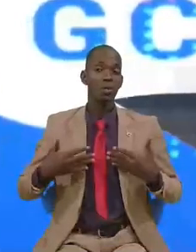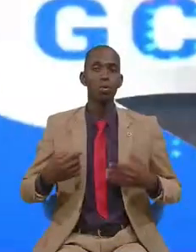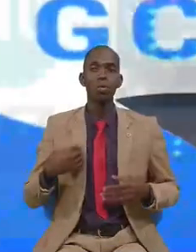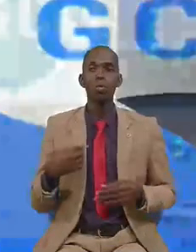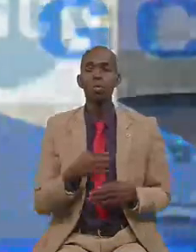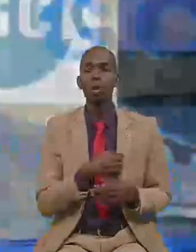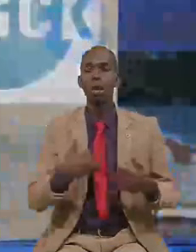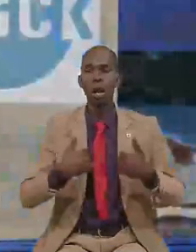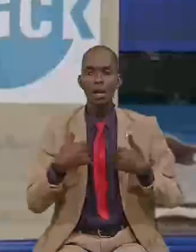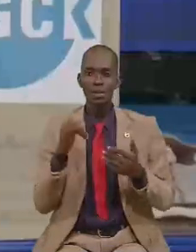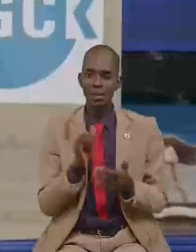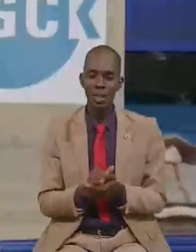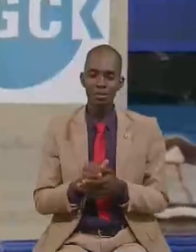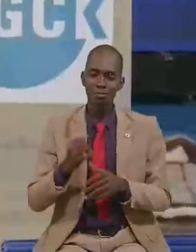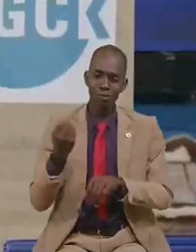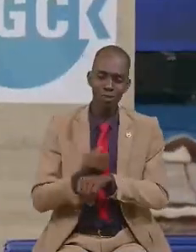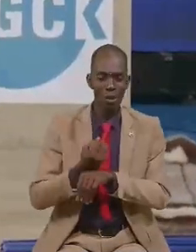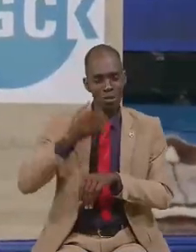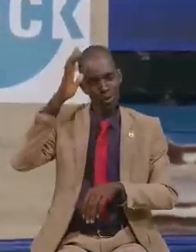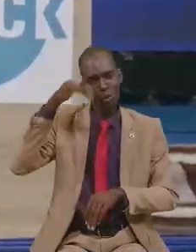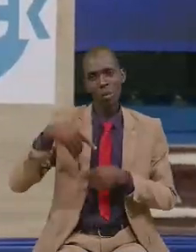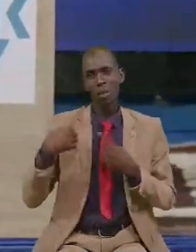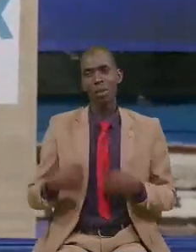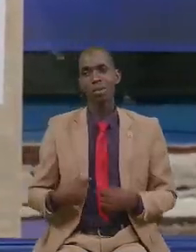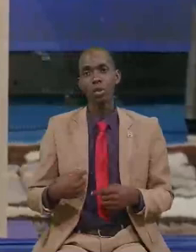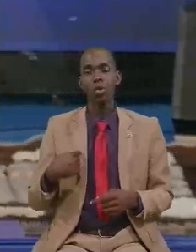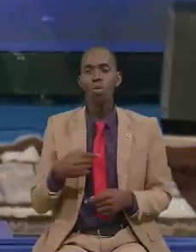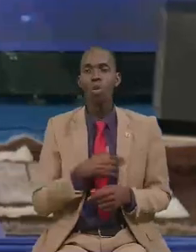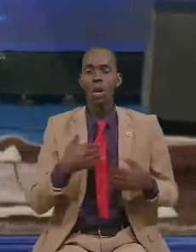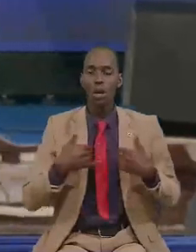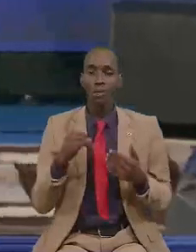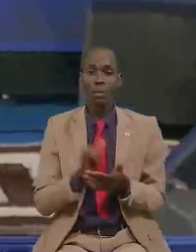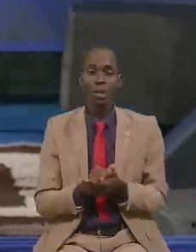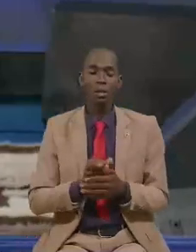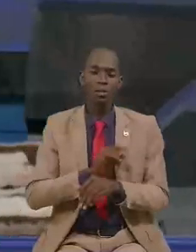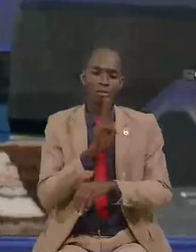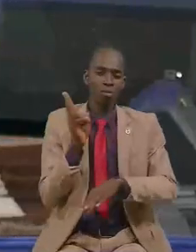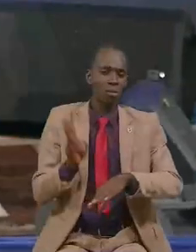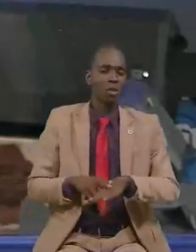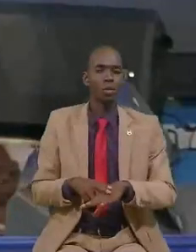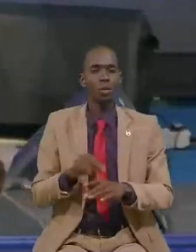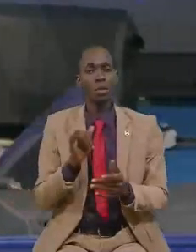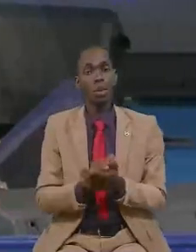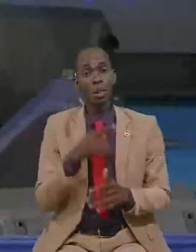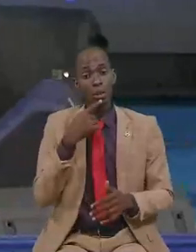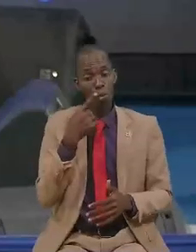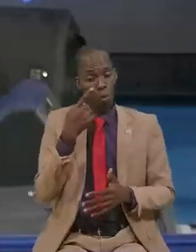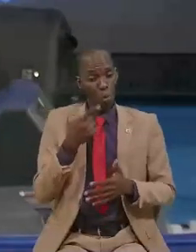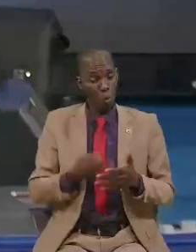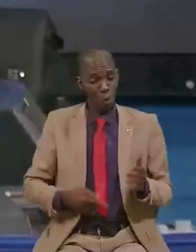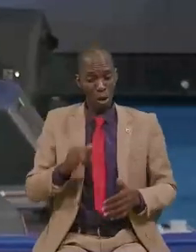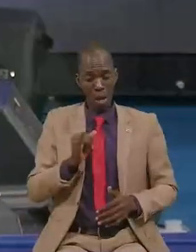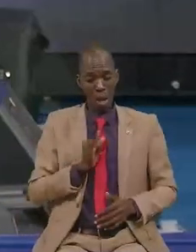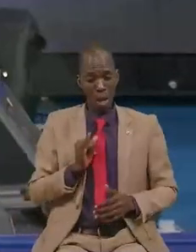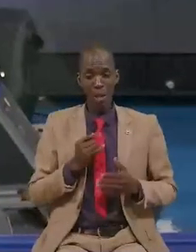nous avons ce cœur de pierre. Nous avons cette nature qui dit ce que j'ai dit ne